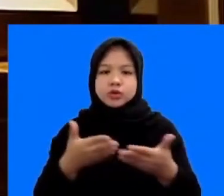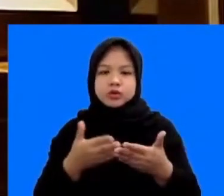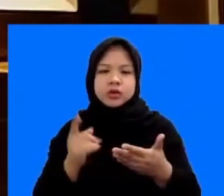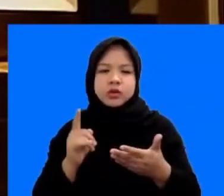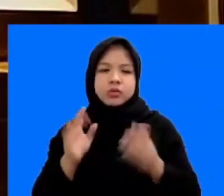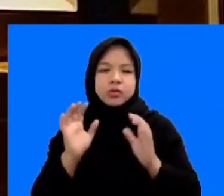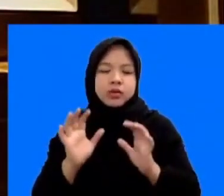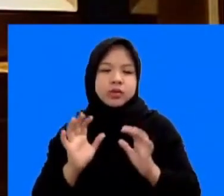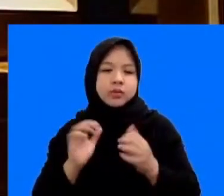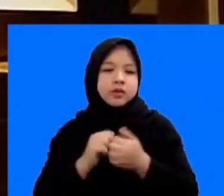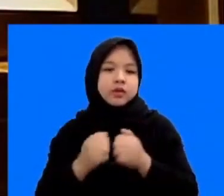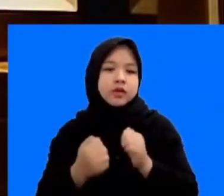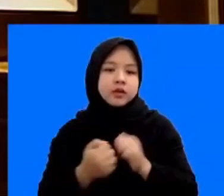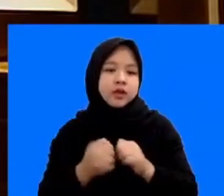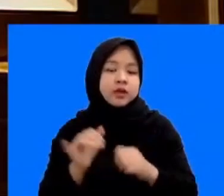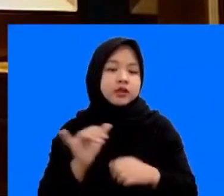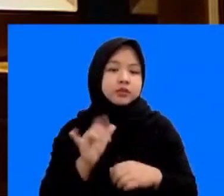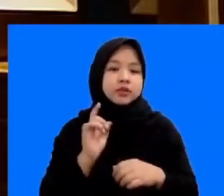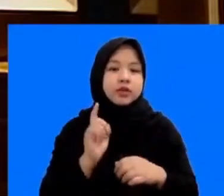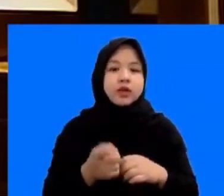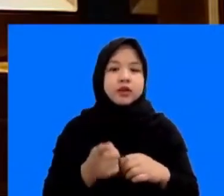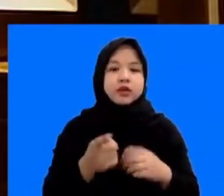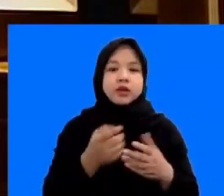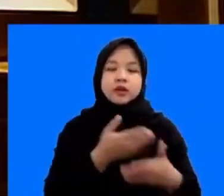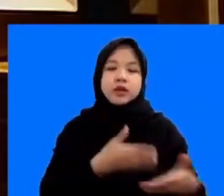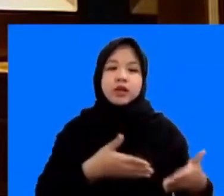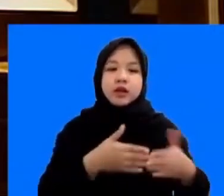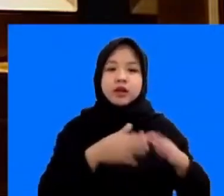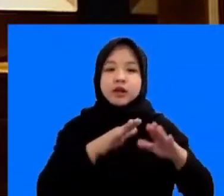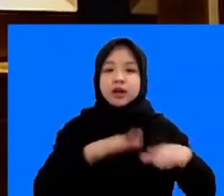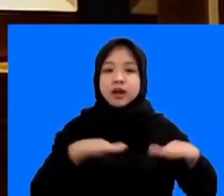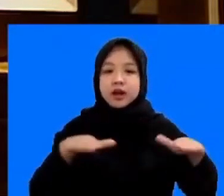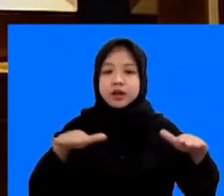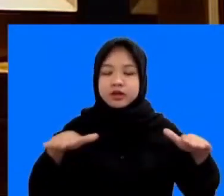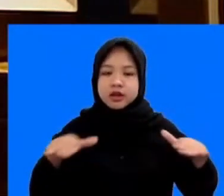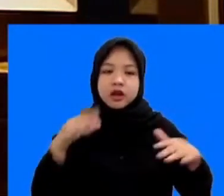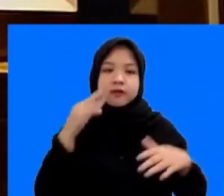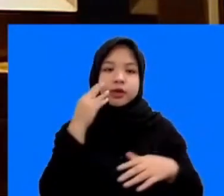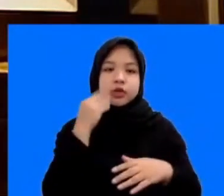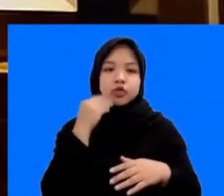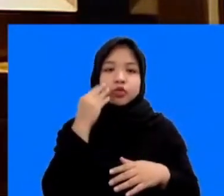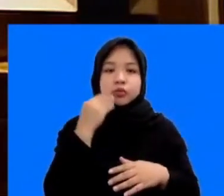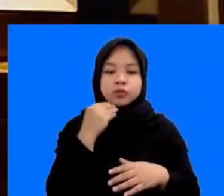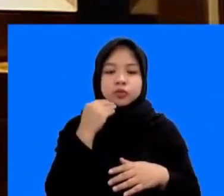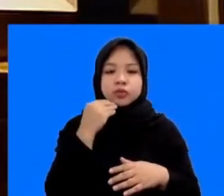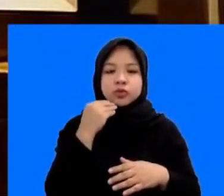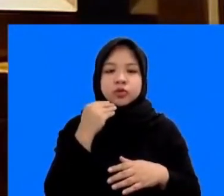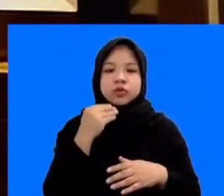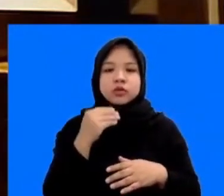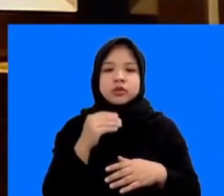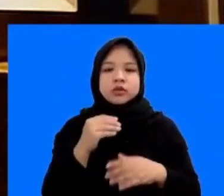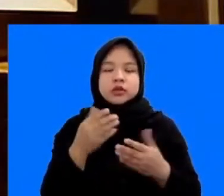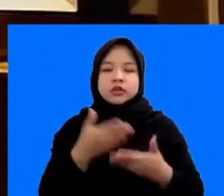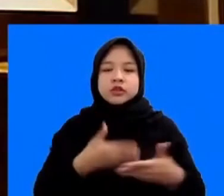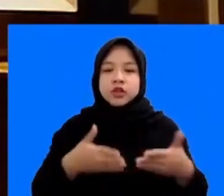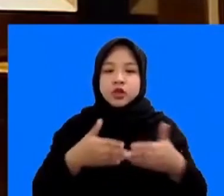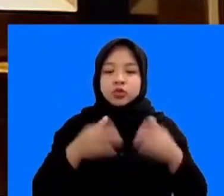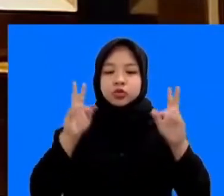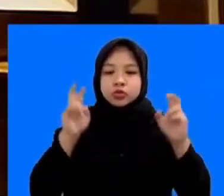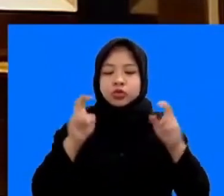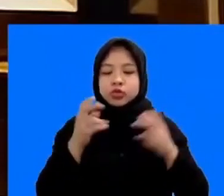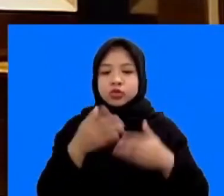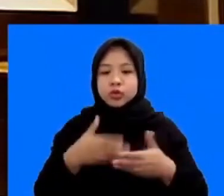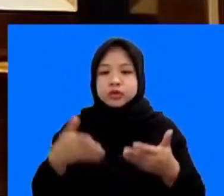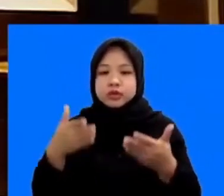utamanya di kalangan anak-anak pada usia-usia rentang usia-usia tertentu dan ketika